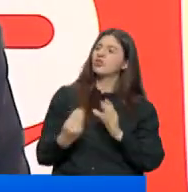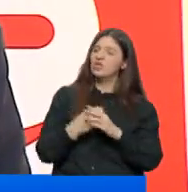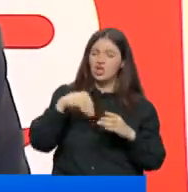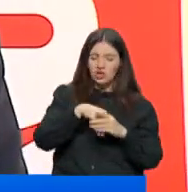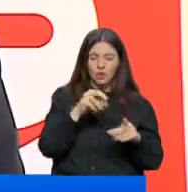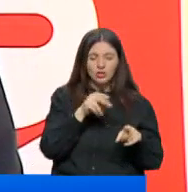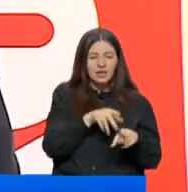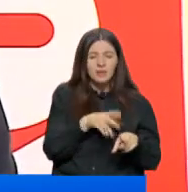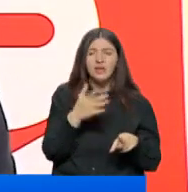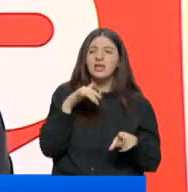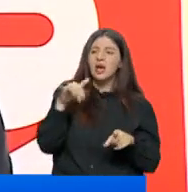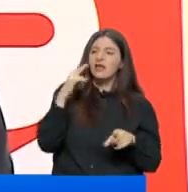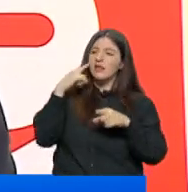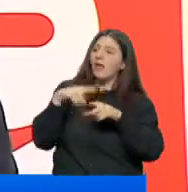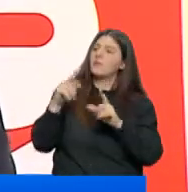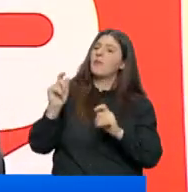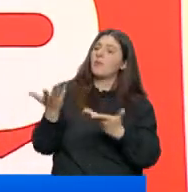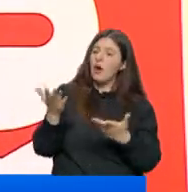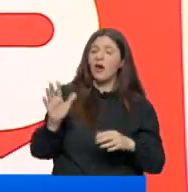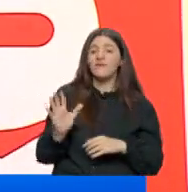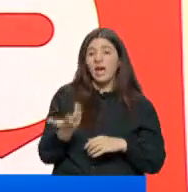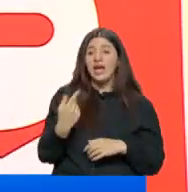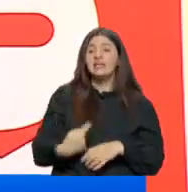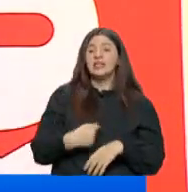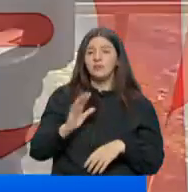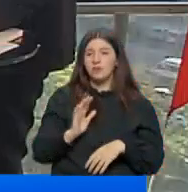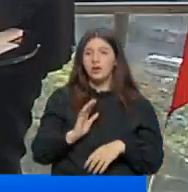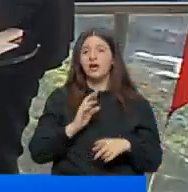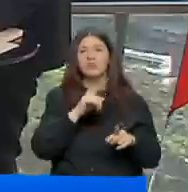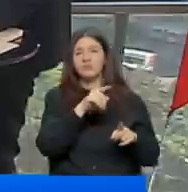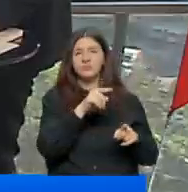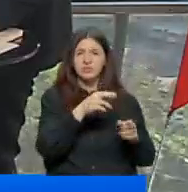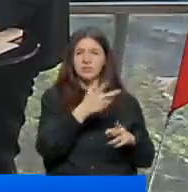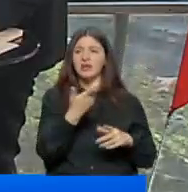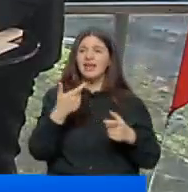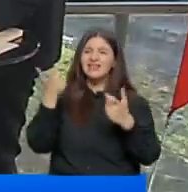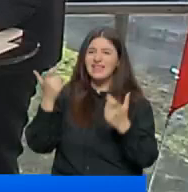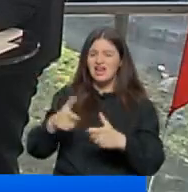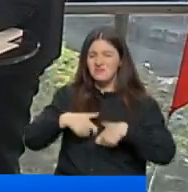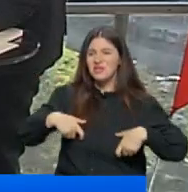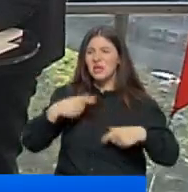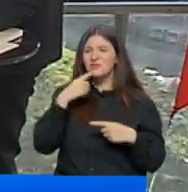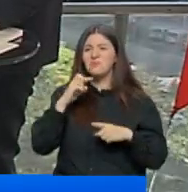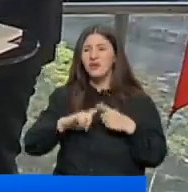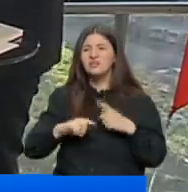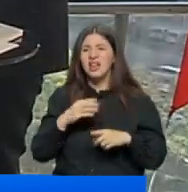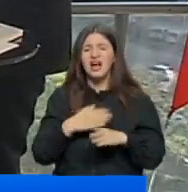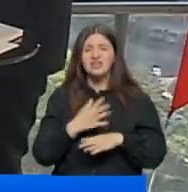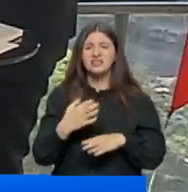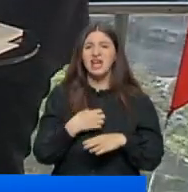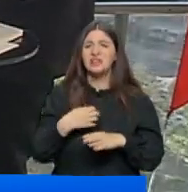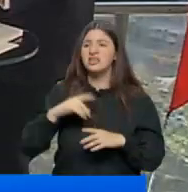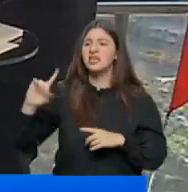içeride olduğu kadar yakından takip edemiyorlar milli ya da his, hissedemiyorlar. İşte bu yerli ve milli diye adlandırdıkları kavramıyla politikalar aslında